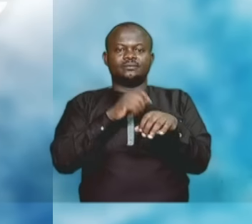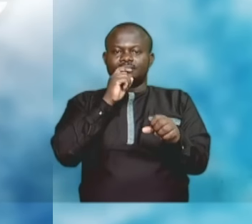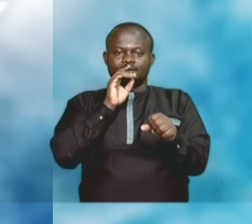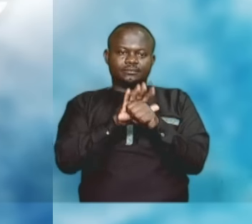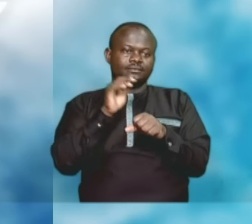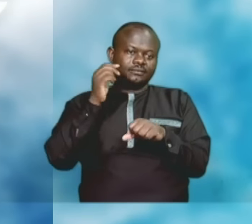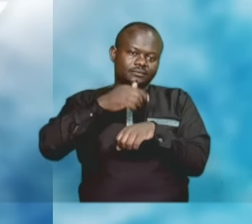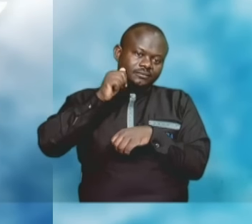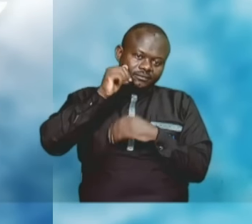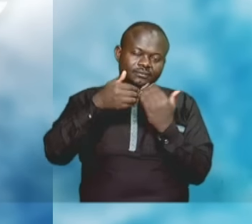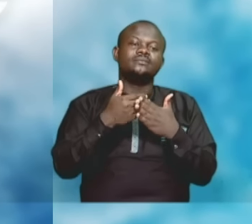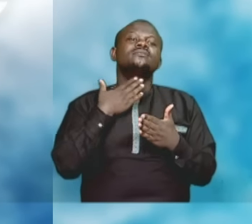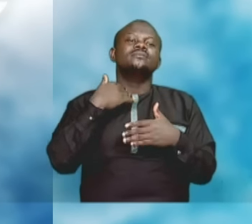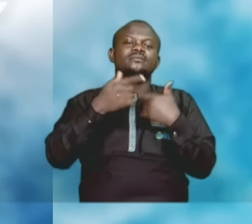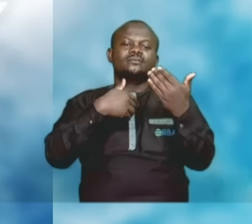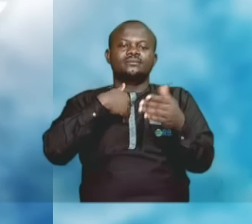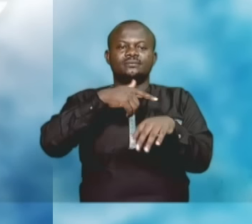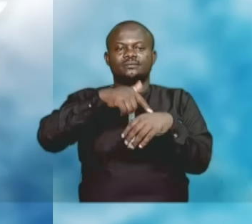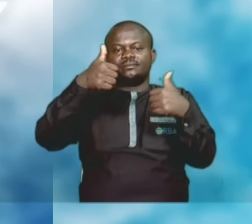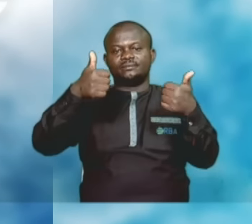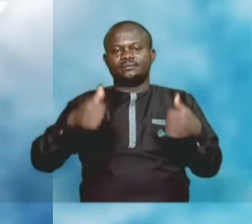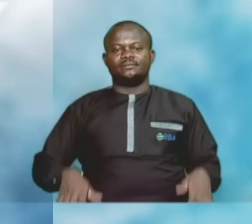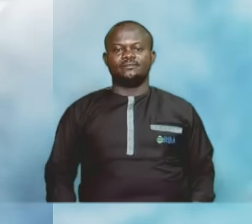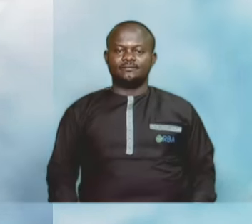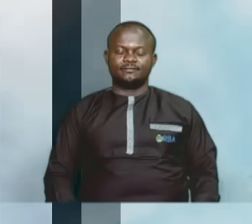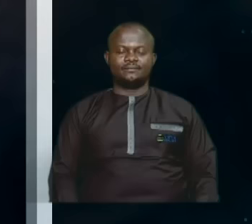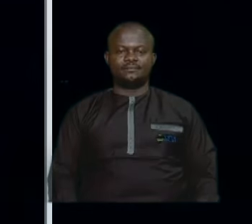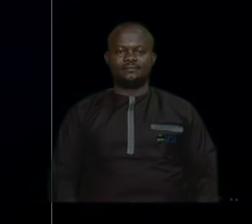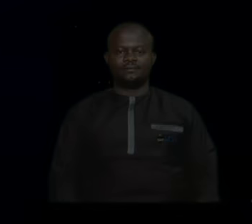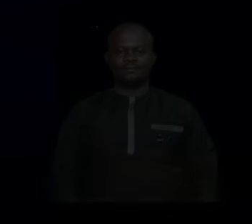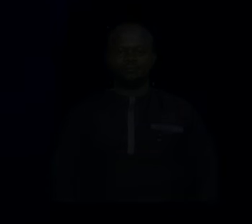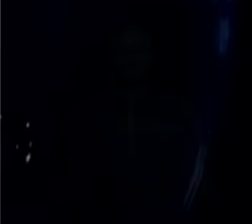w'ejo, tunabifuriza gukomeza kugira ibihe byiza.